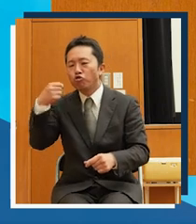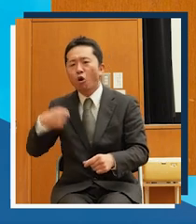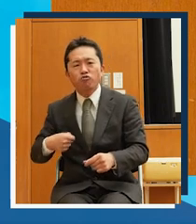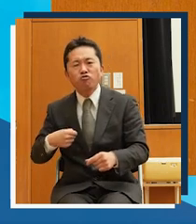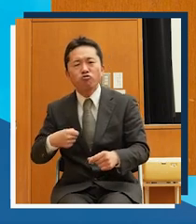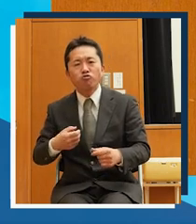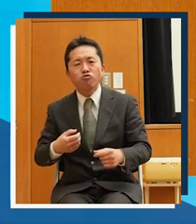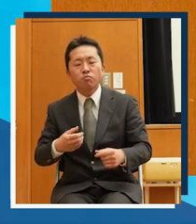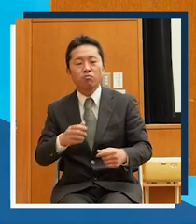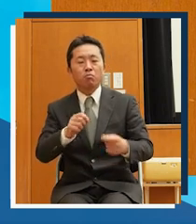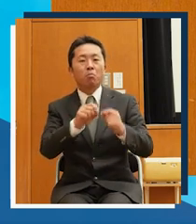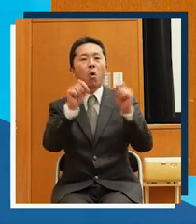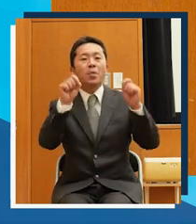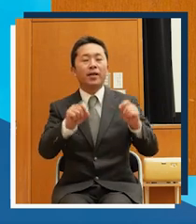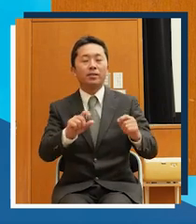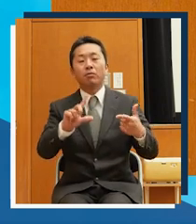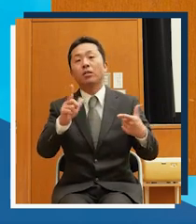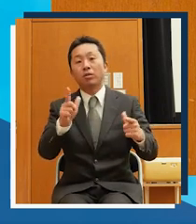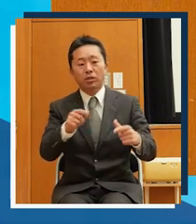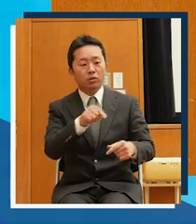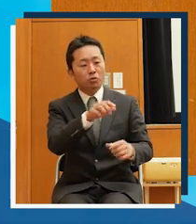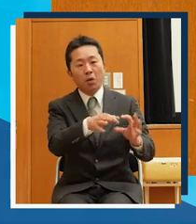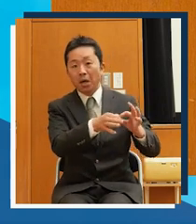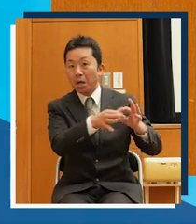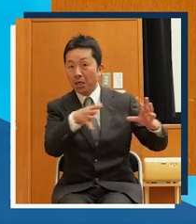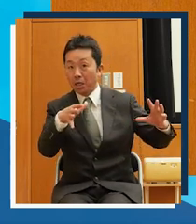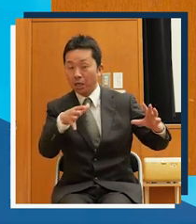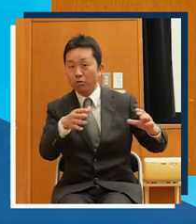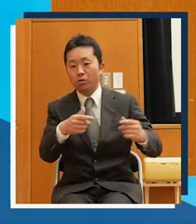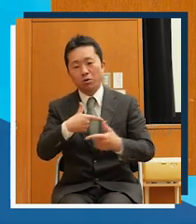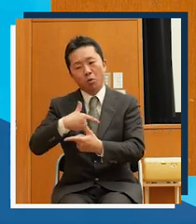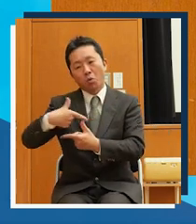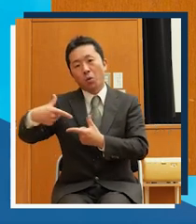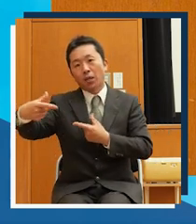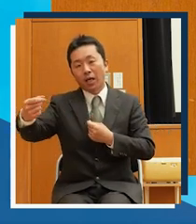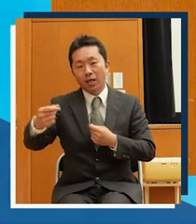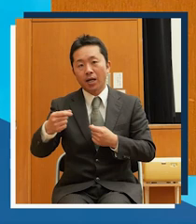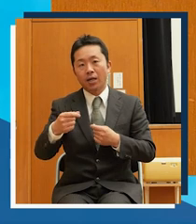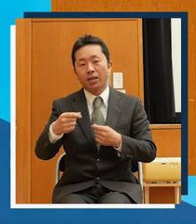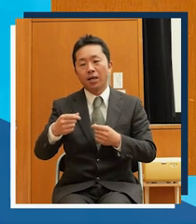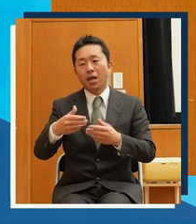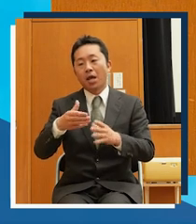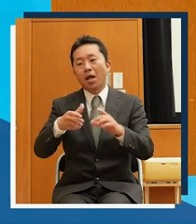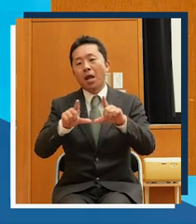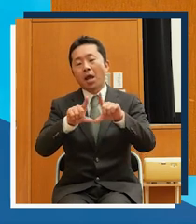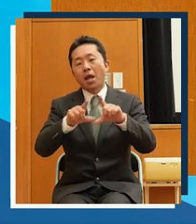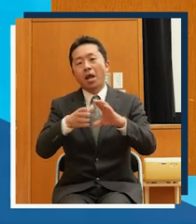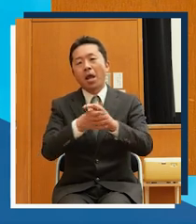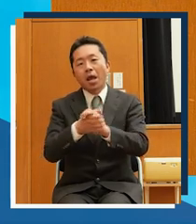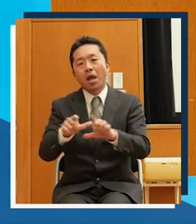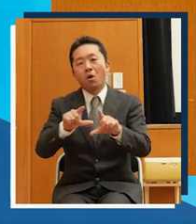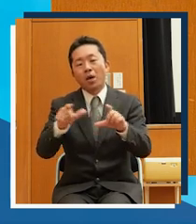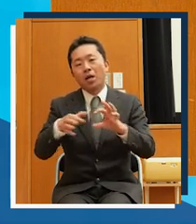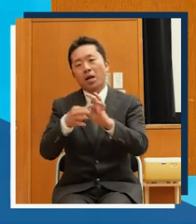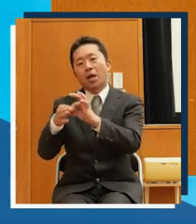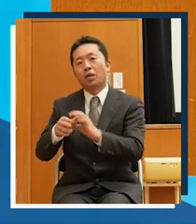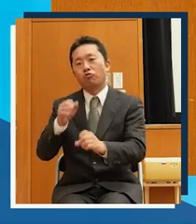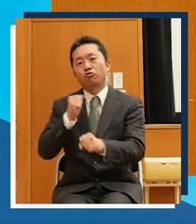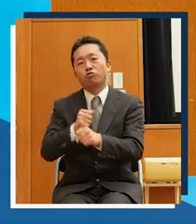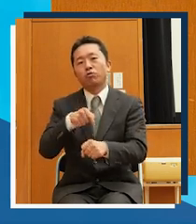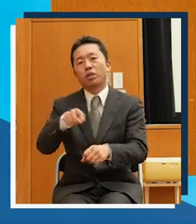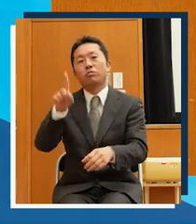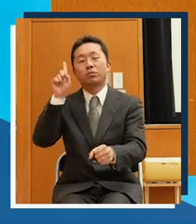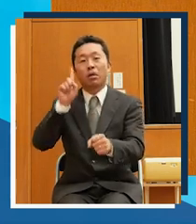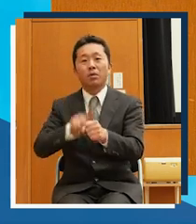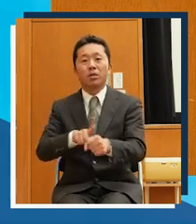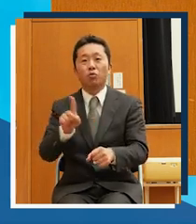なくてそのことに触れずにお互いが日本中国が平和な関係を作れるにはどうすればいいのかということ